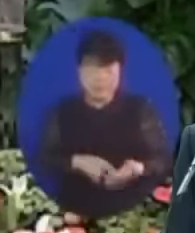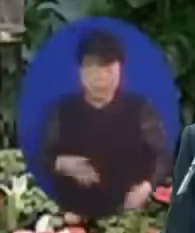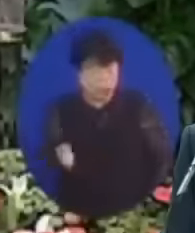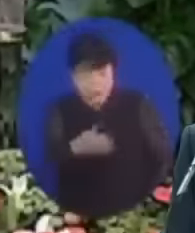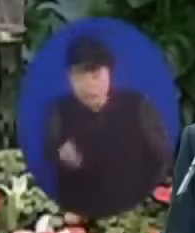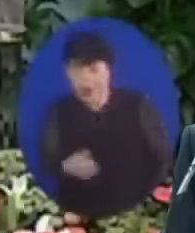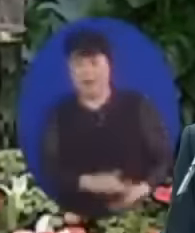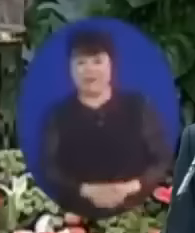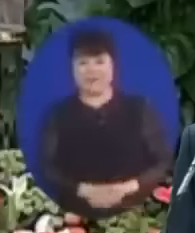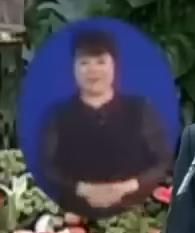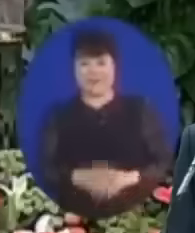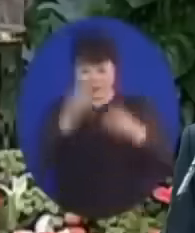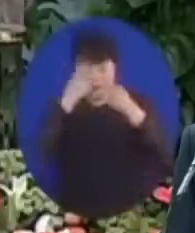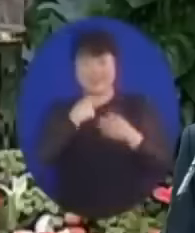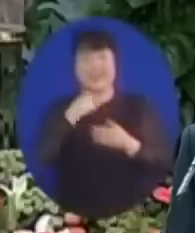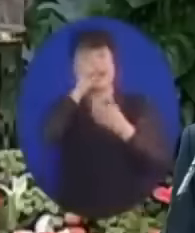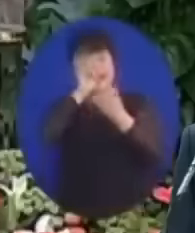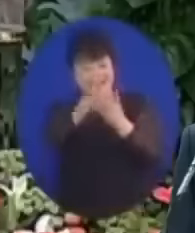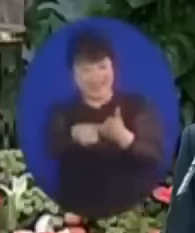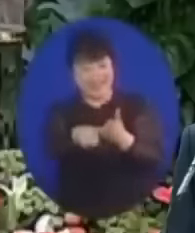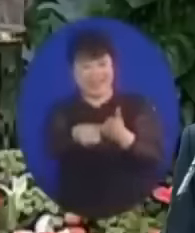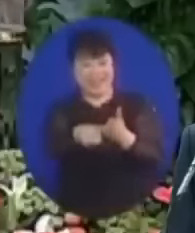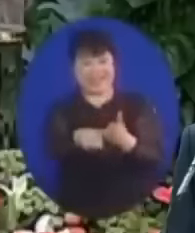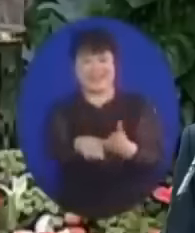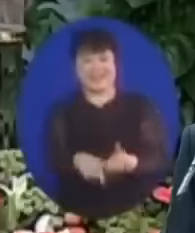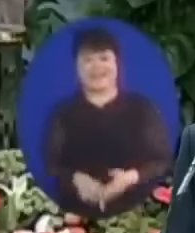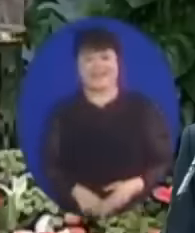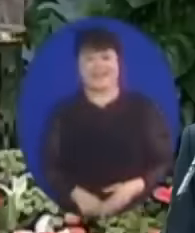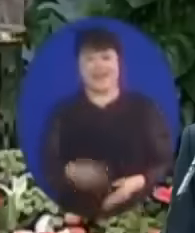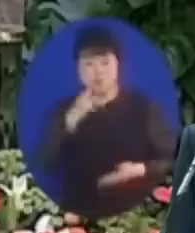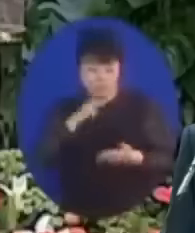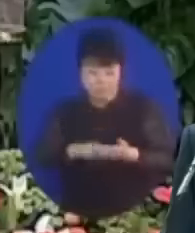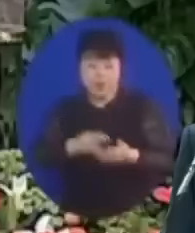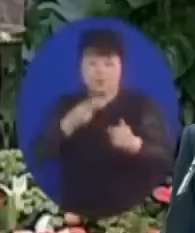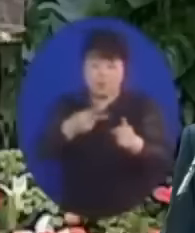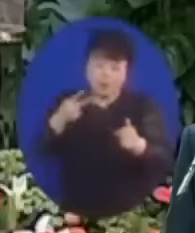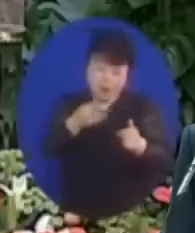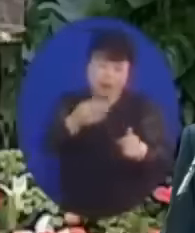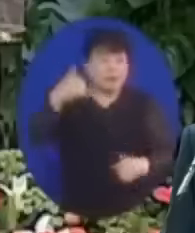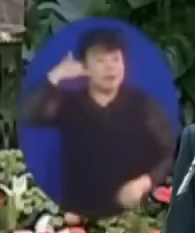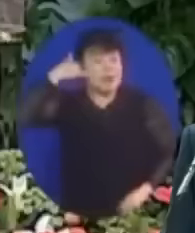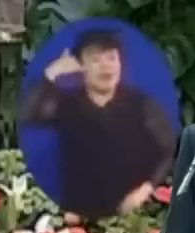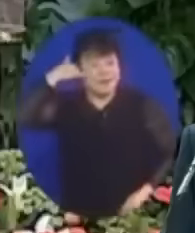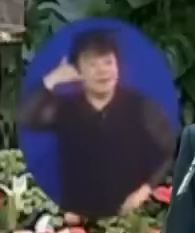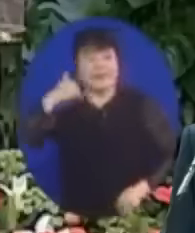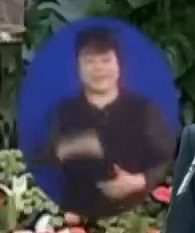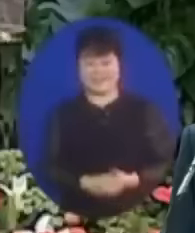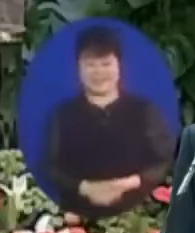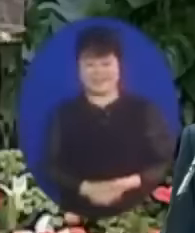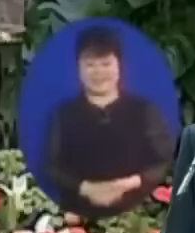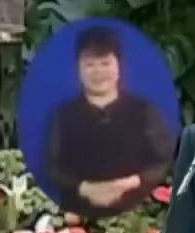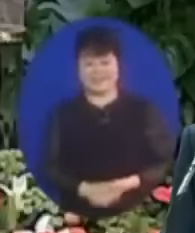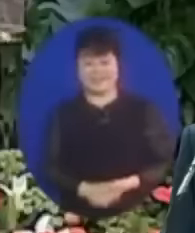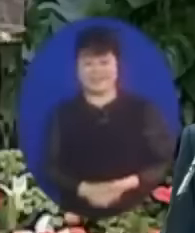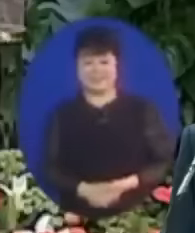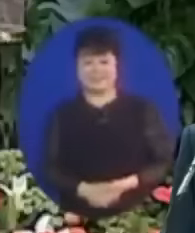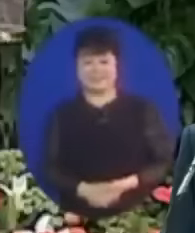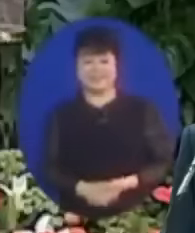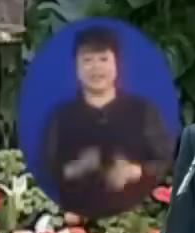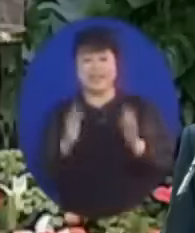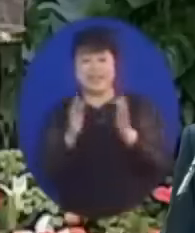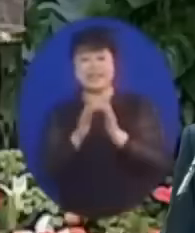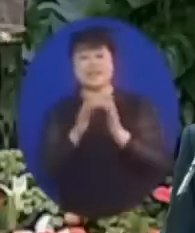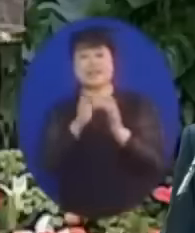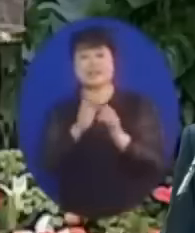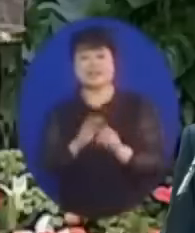씁니다. 고난당하면 그렇게 편지도 자주 쓰고 전화도 자주 하고